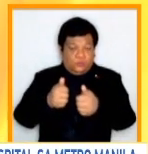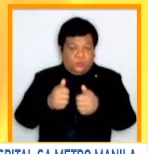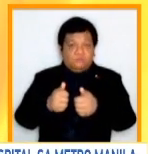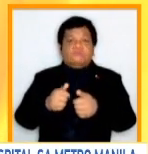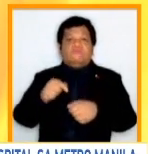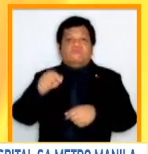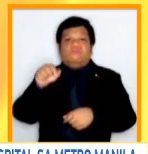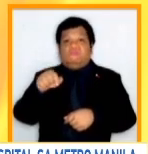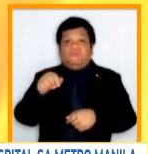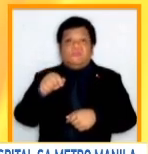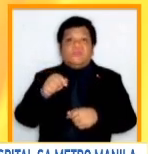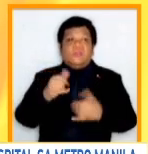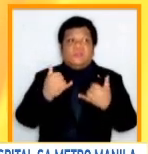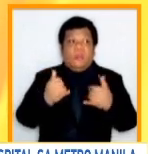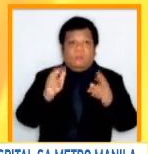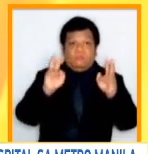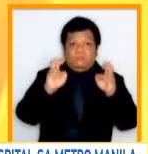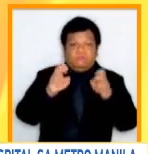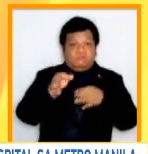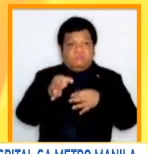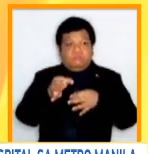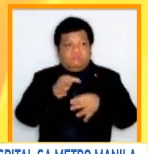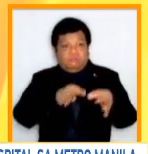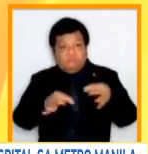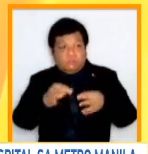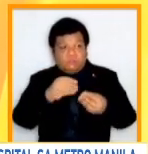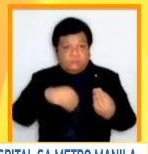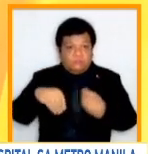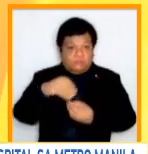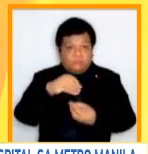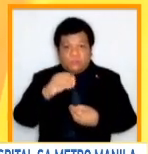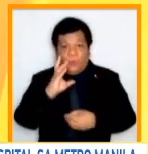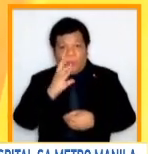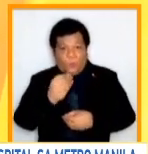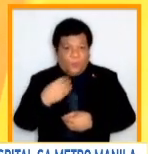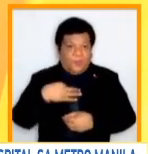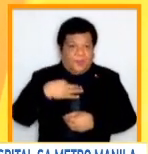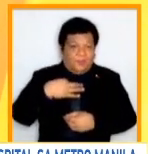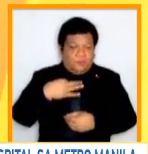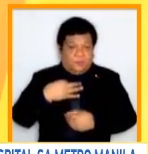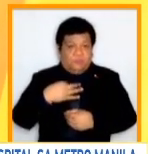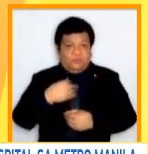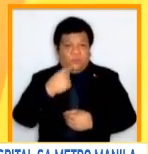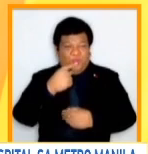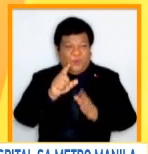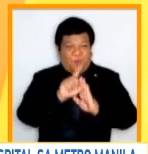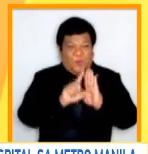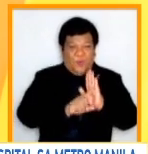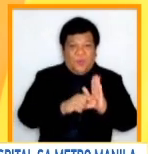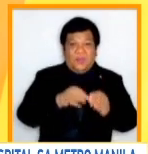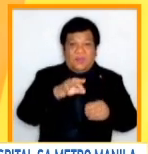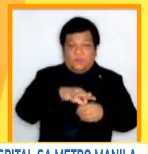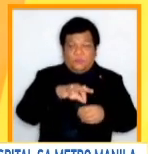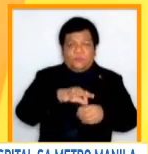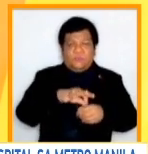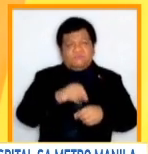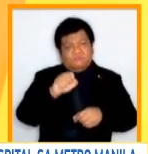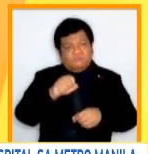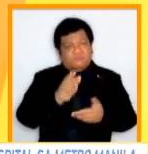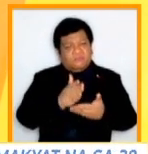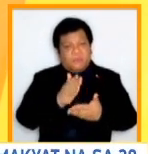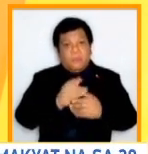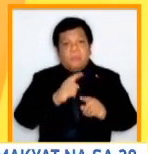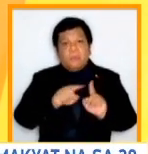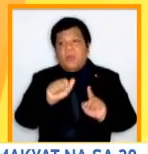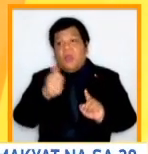pinapayagan naman ito sa ilalim ng Omnibus Election Code, tingin ng ilang mababatas ay naaabuso ang provision na ito. At kahapon